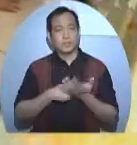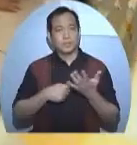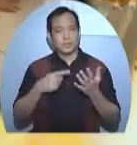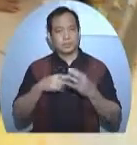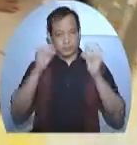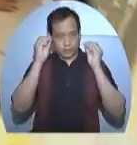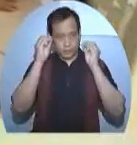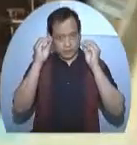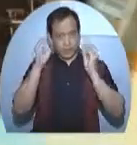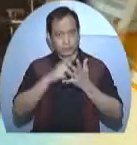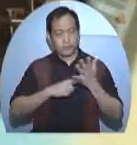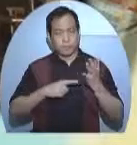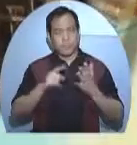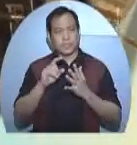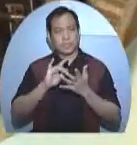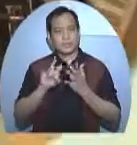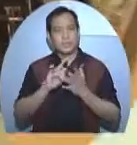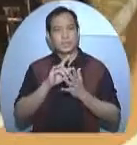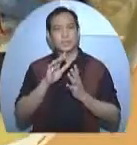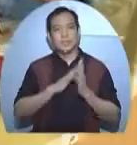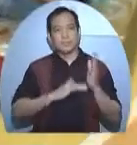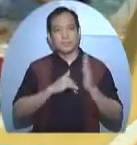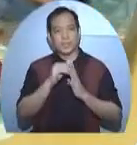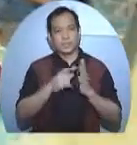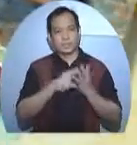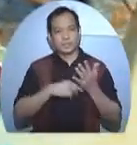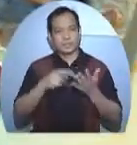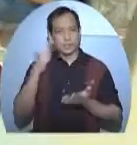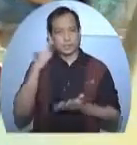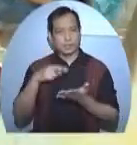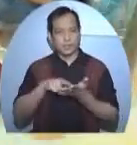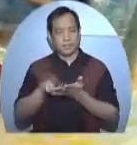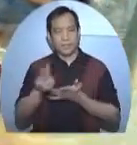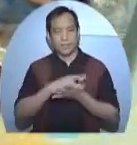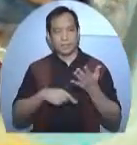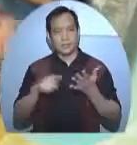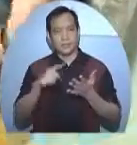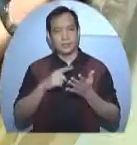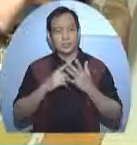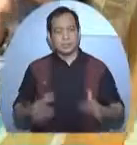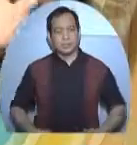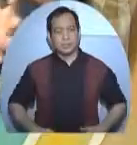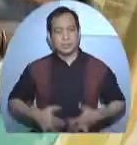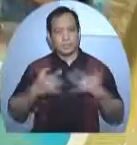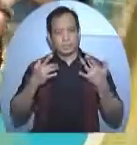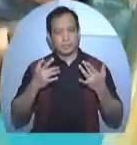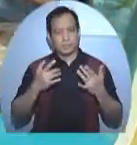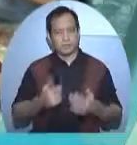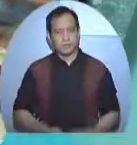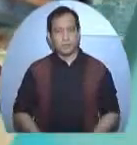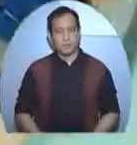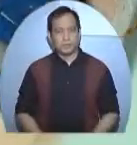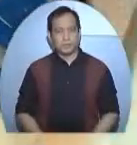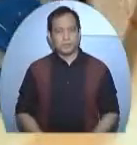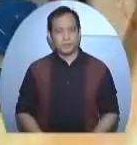nagsilbing mga mentors. Katulad sa pagpipinta, reflection dito ng buhay,